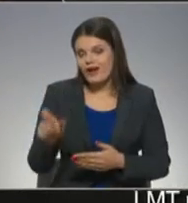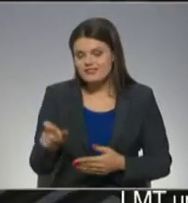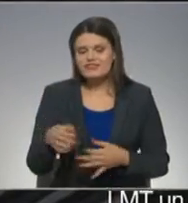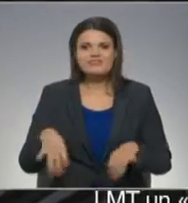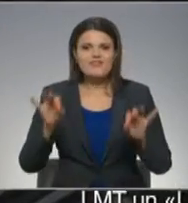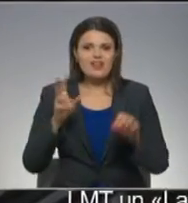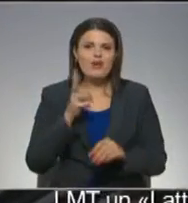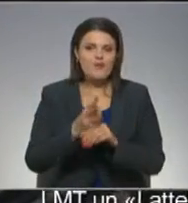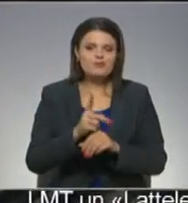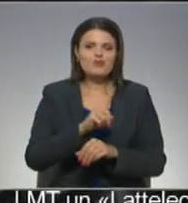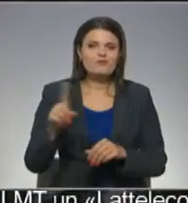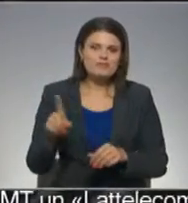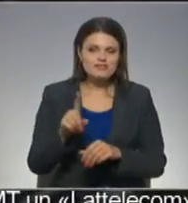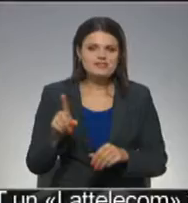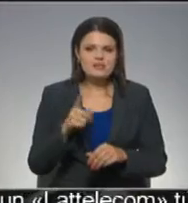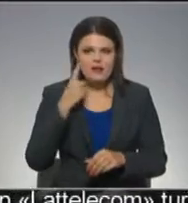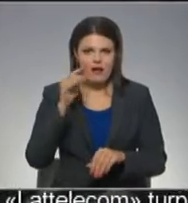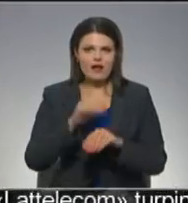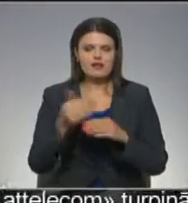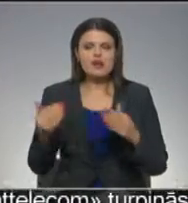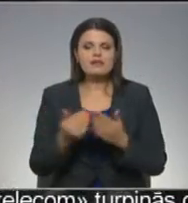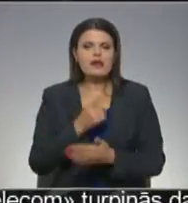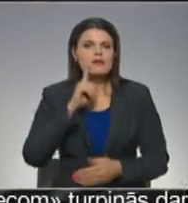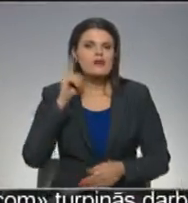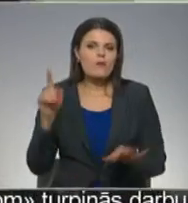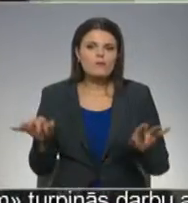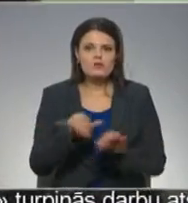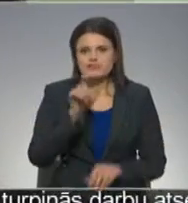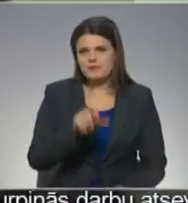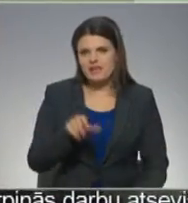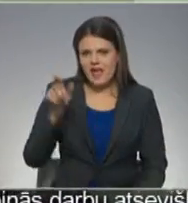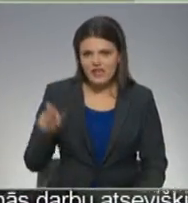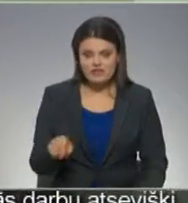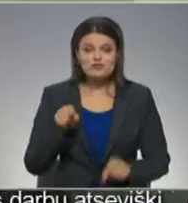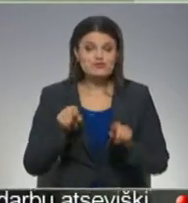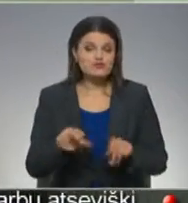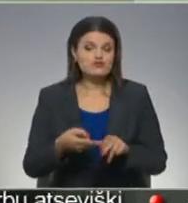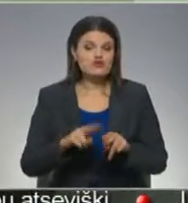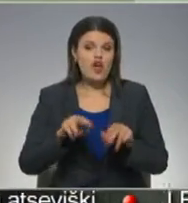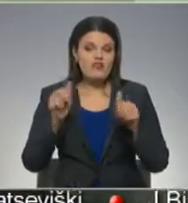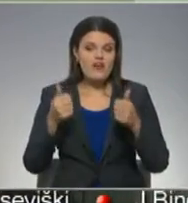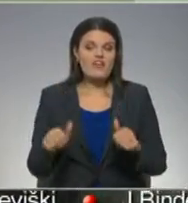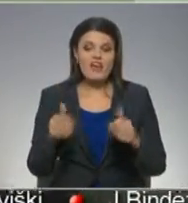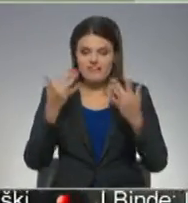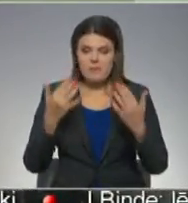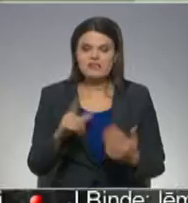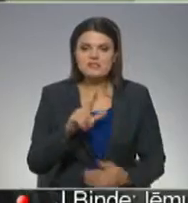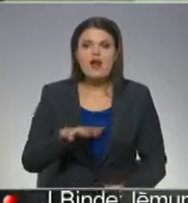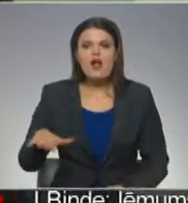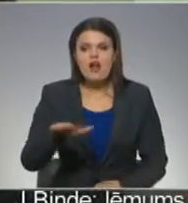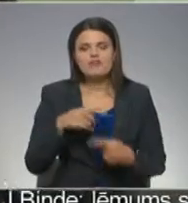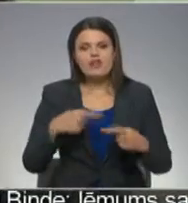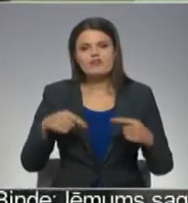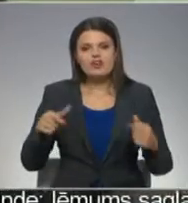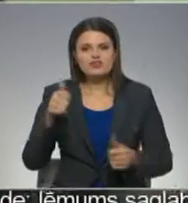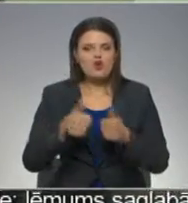konkursa uzdevums ir atklāt jaunos pianistus. Šādi pasākumi Latvijā ir diezgan daudz dažādiem